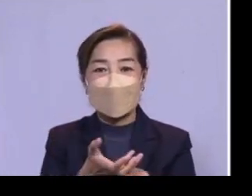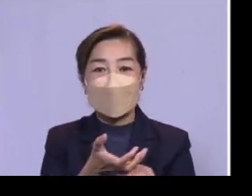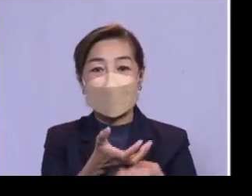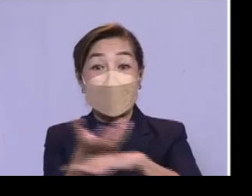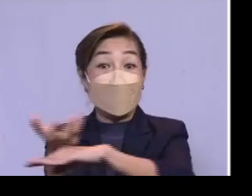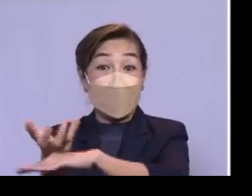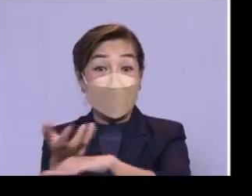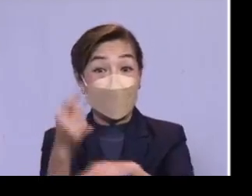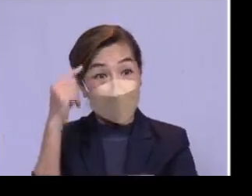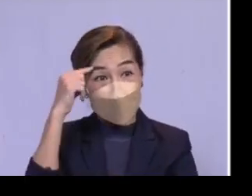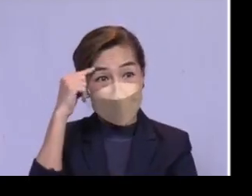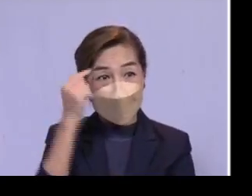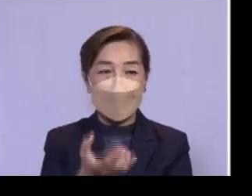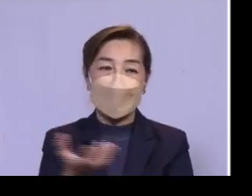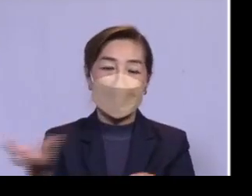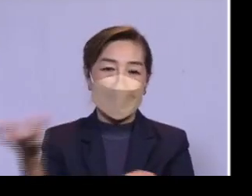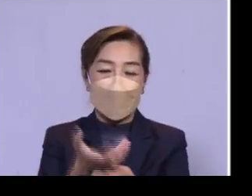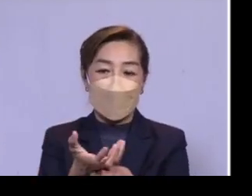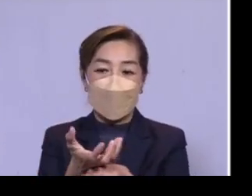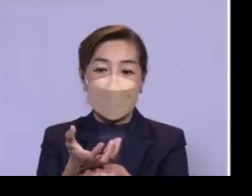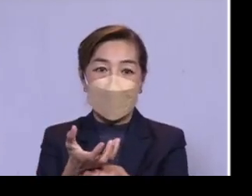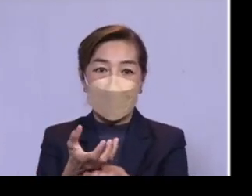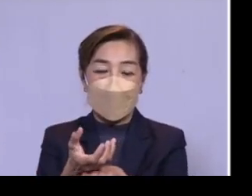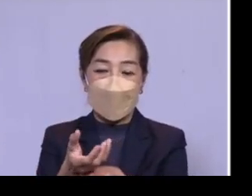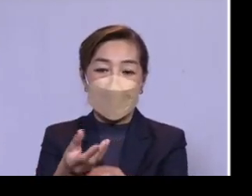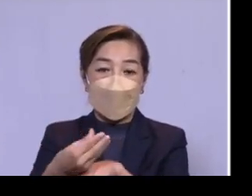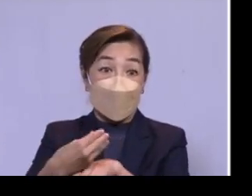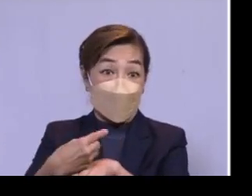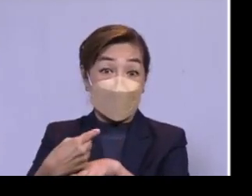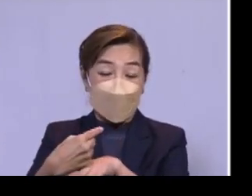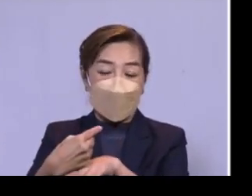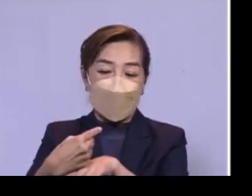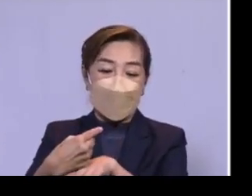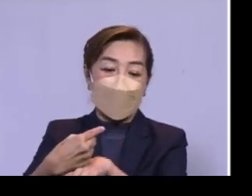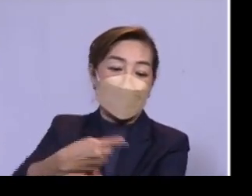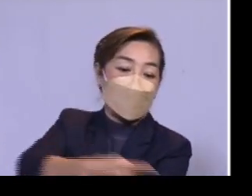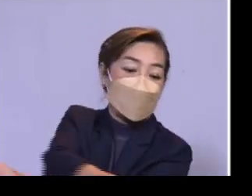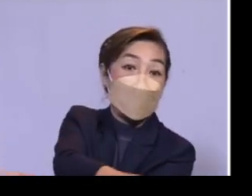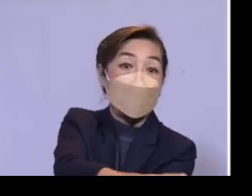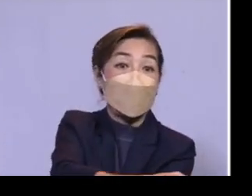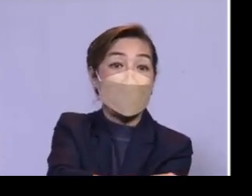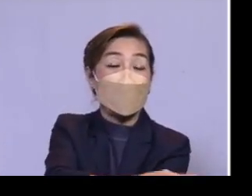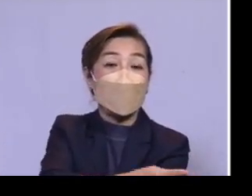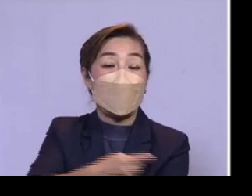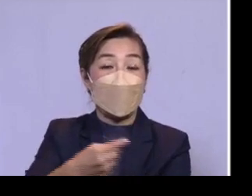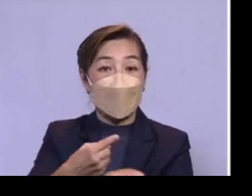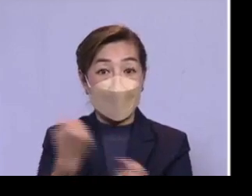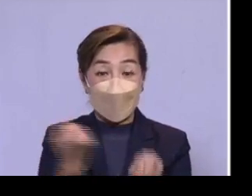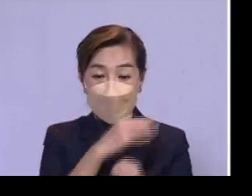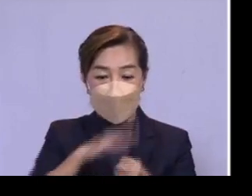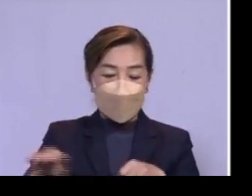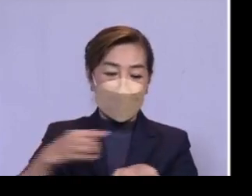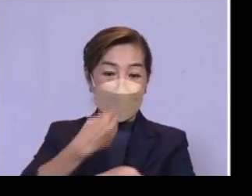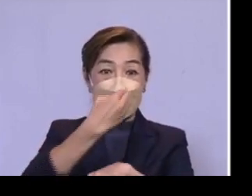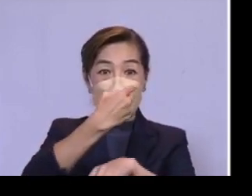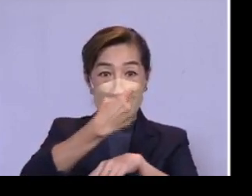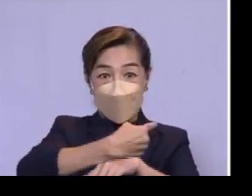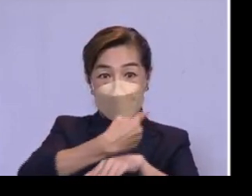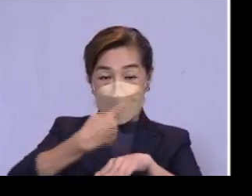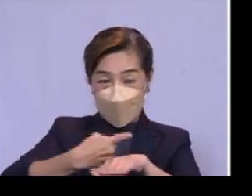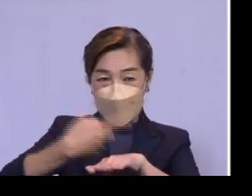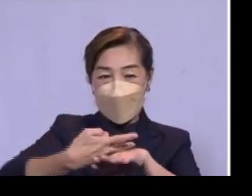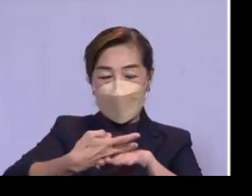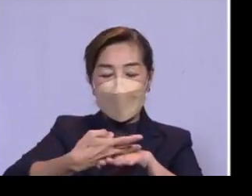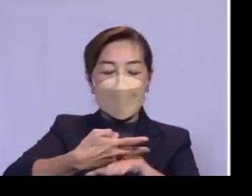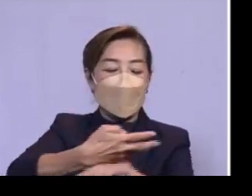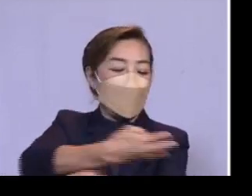ที่จะเลี้ยวครับอ้อยที่บรรทุกมาด้านหลังเนี่ยมันถลายหายลงไปกลางท้องถนนน้